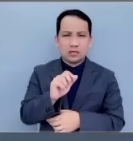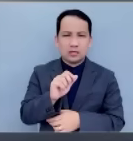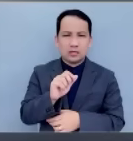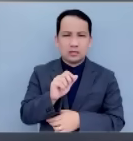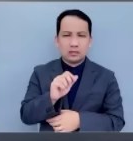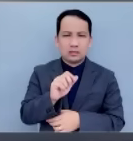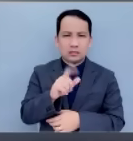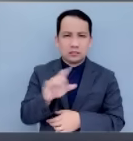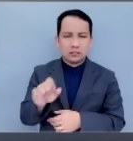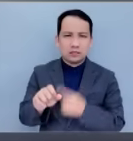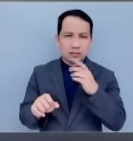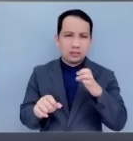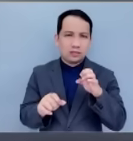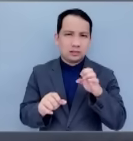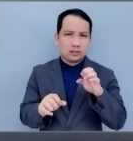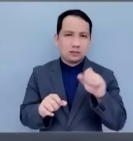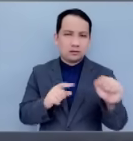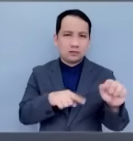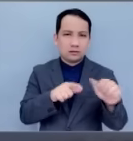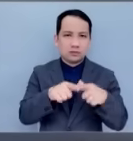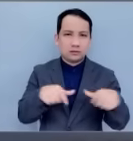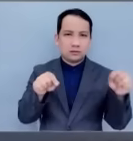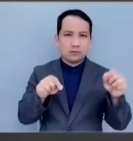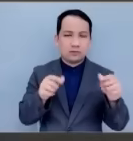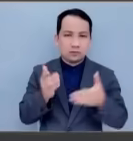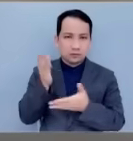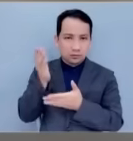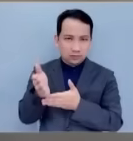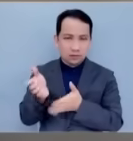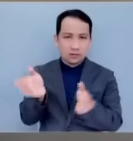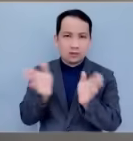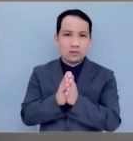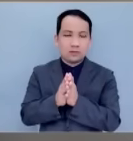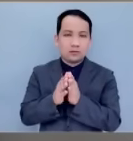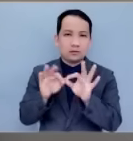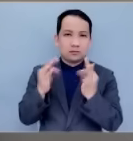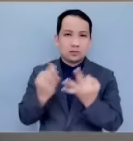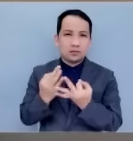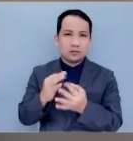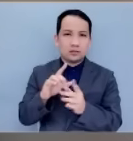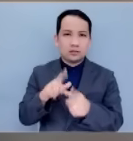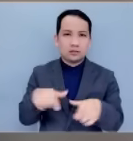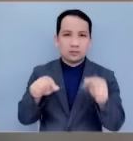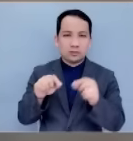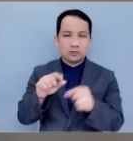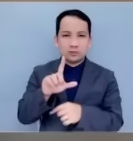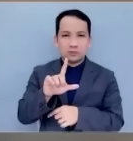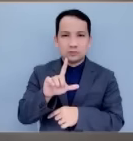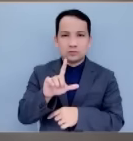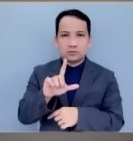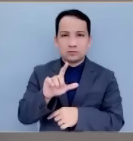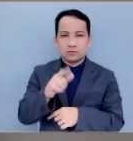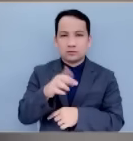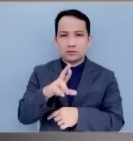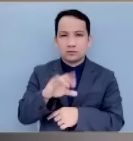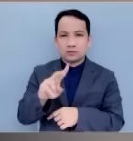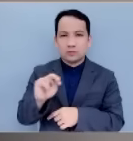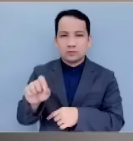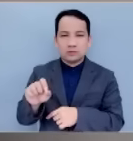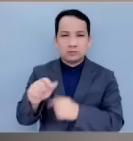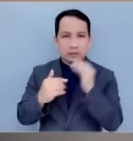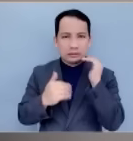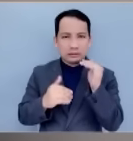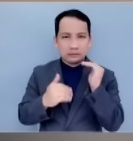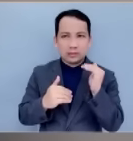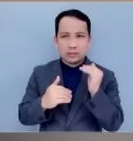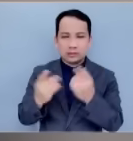sabi ng embahada ng Pilipinas sa Japan ilalapit nila ang hiling ng pamilya Morales sa Japanese government Pero sa ngayon maging sila limitado rin ang nagagawang